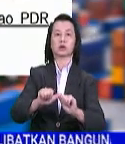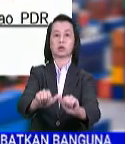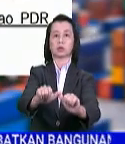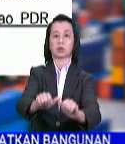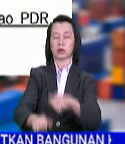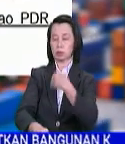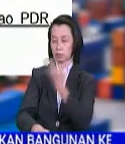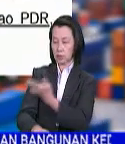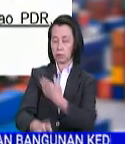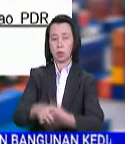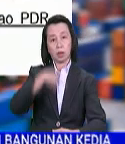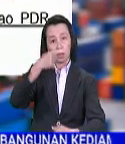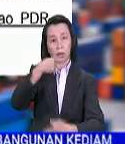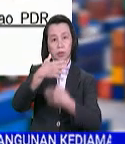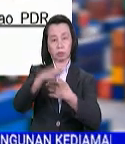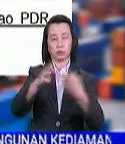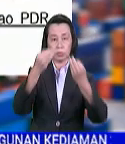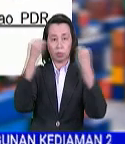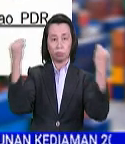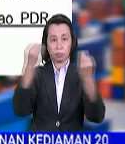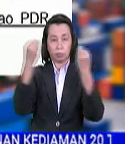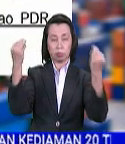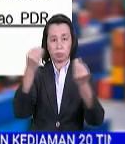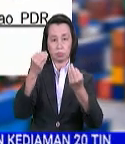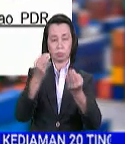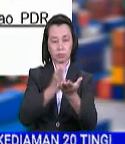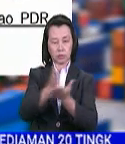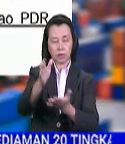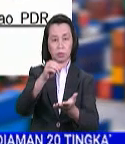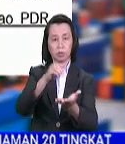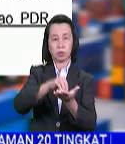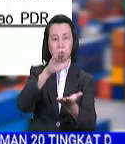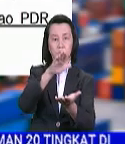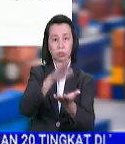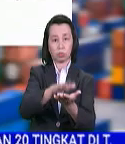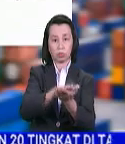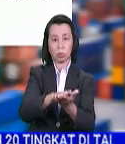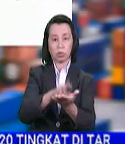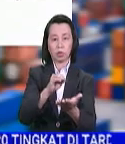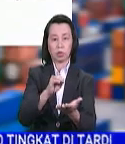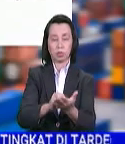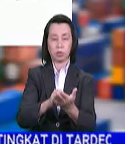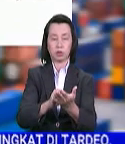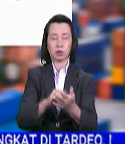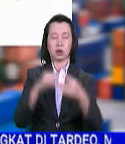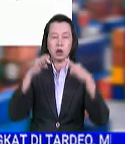Beliau berkata demikian selepas Majlis setulus kasih disekolah kebahasaan tamarin Samudra dipatuk IV